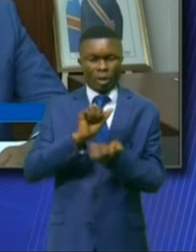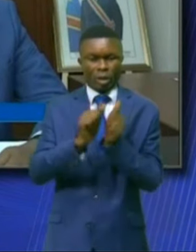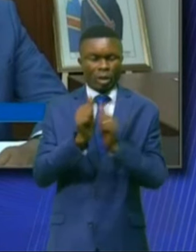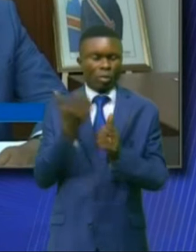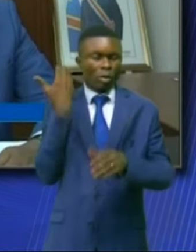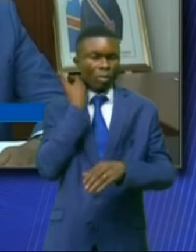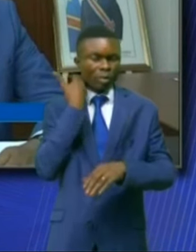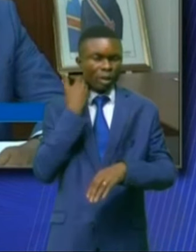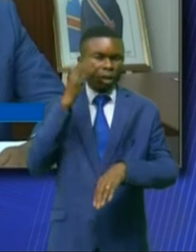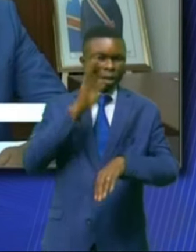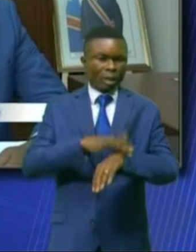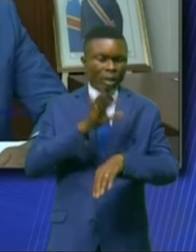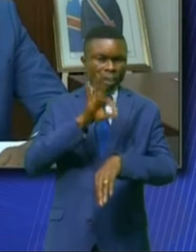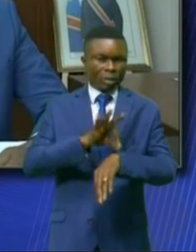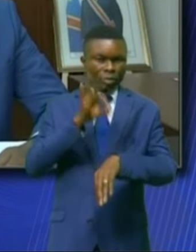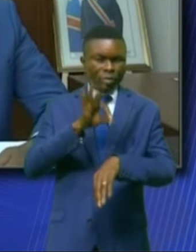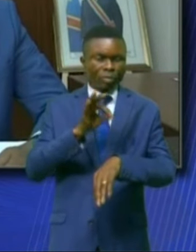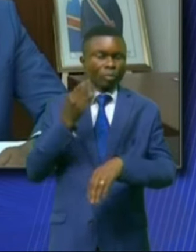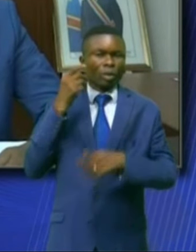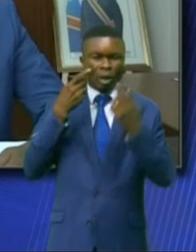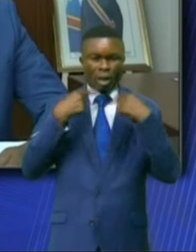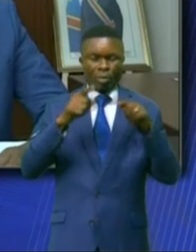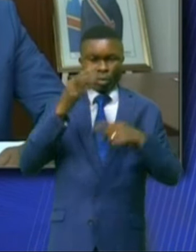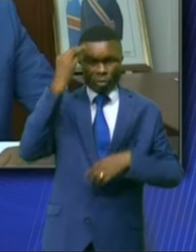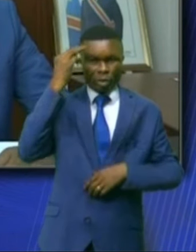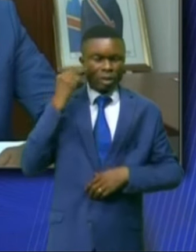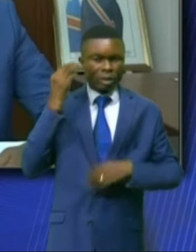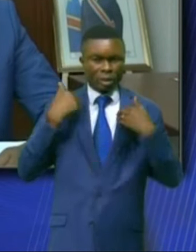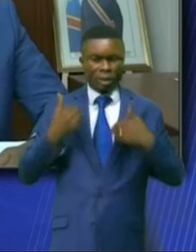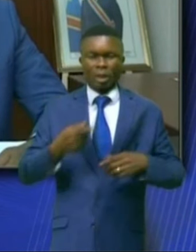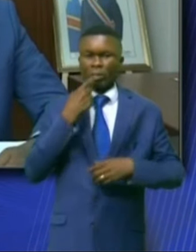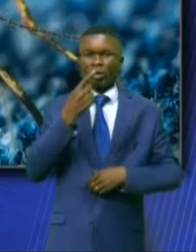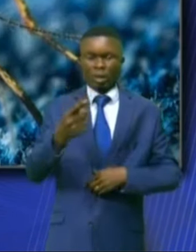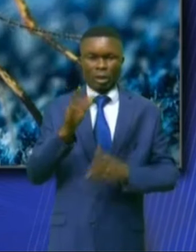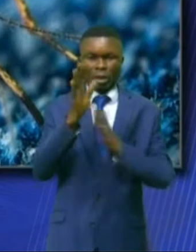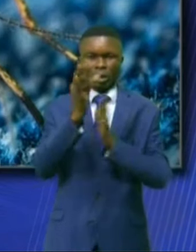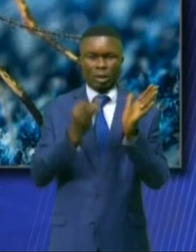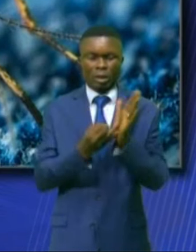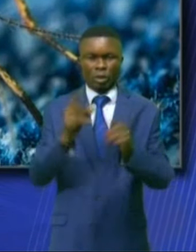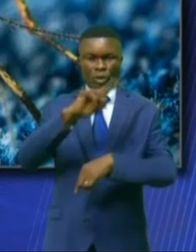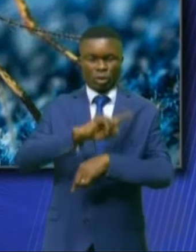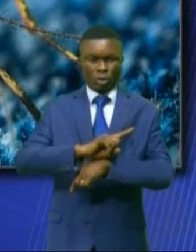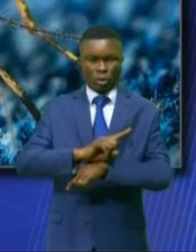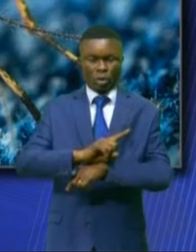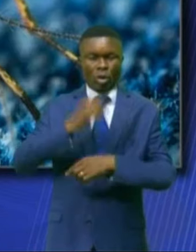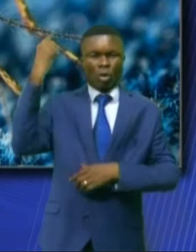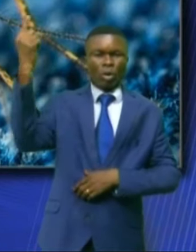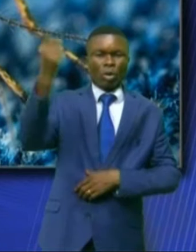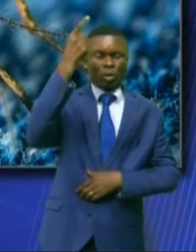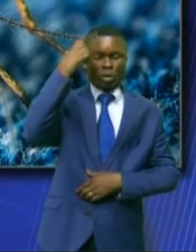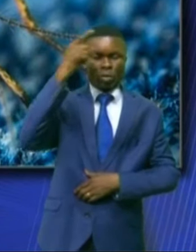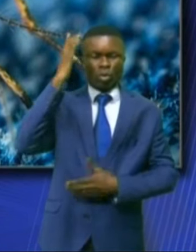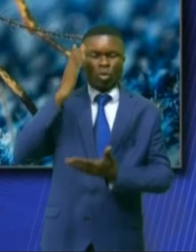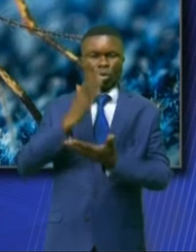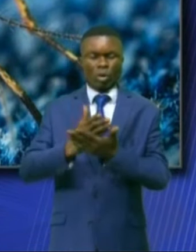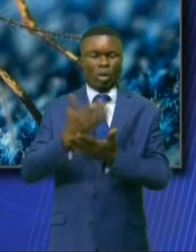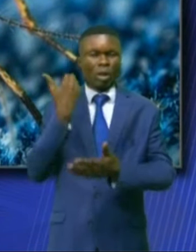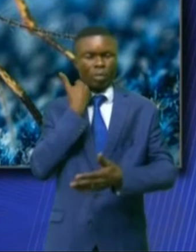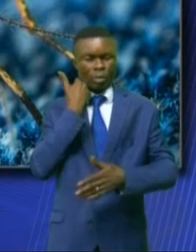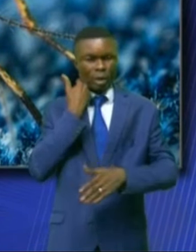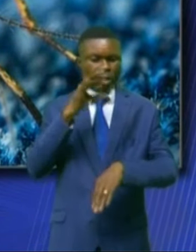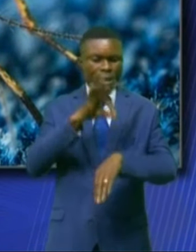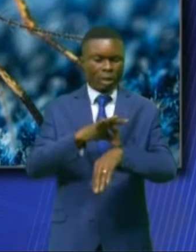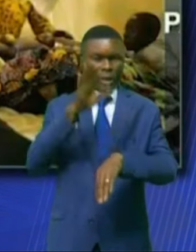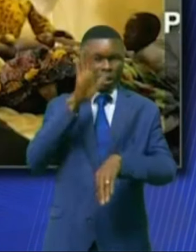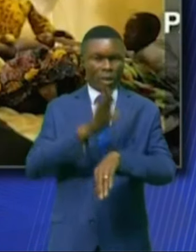les enfants. L'annonce a été faite par le ministre de Santé à l'occasion de la 17e journée mondiale de lutte contre le